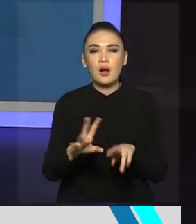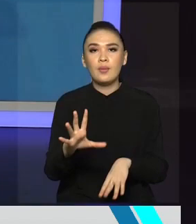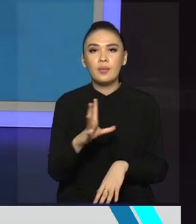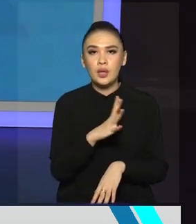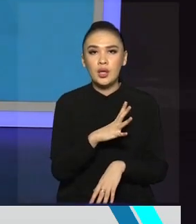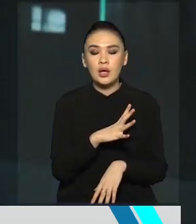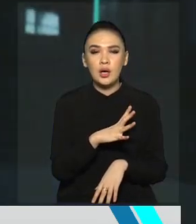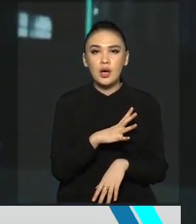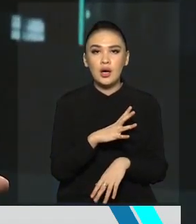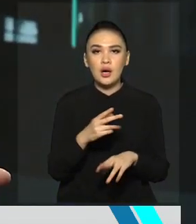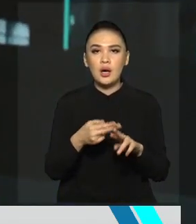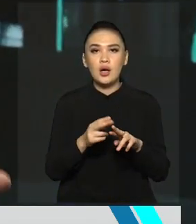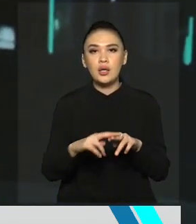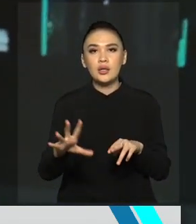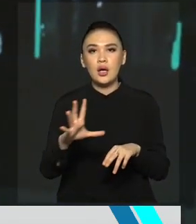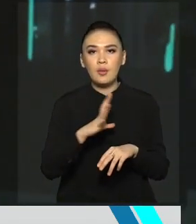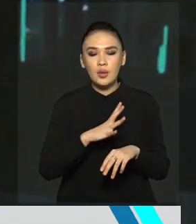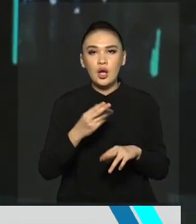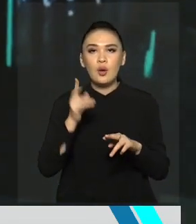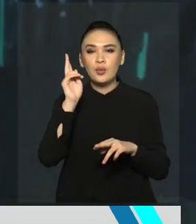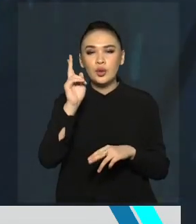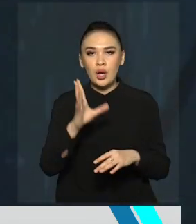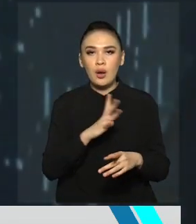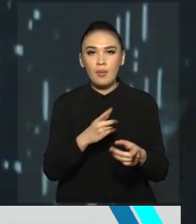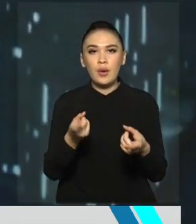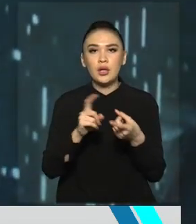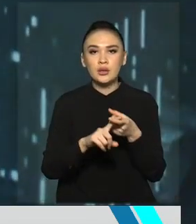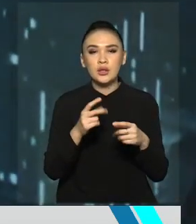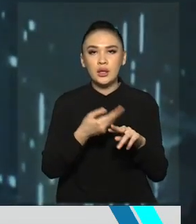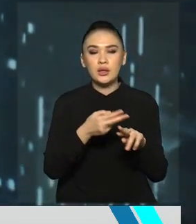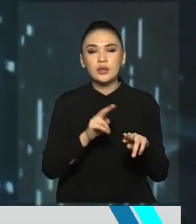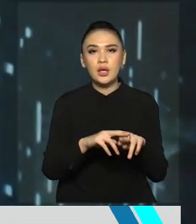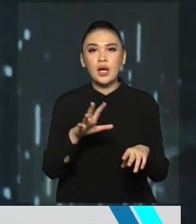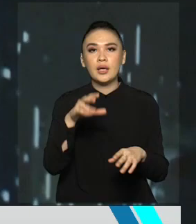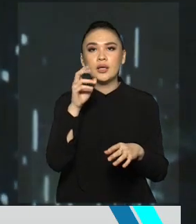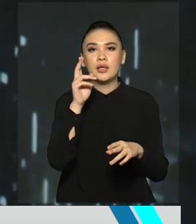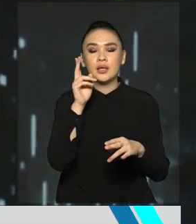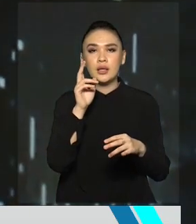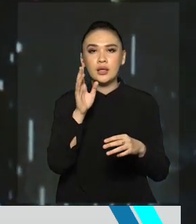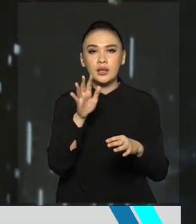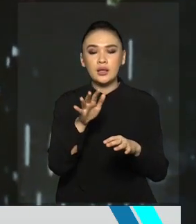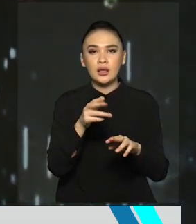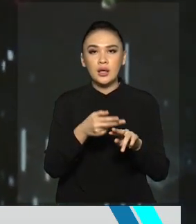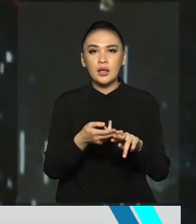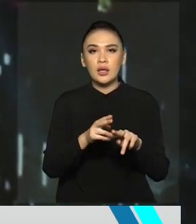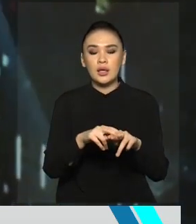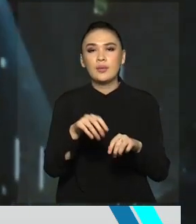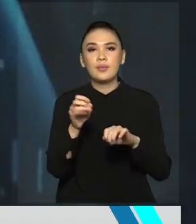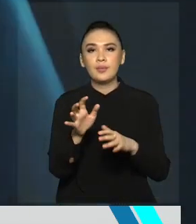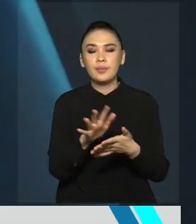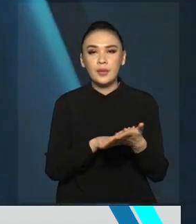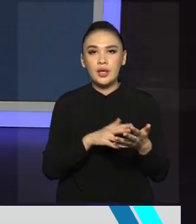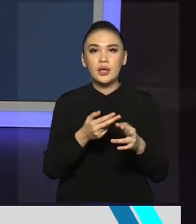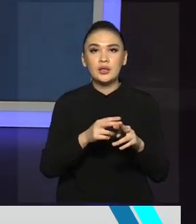ғой. Тұжырымдамада сол әдістеме бір-бірімен байланысты. Мысалға, осы әдістемені игергеннен кейін, оқығаннан кейін мектеп бітірген кезде